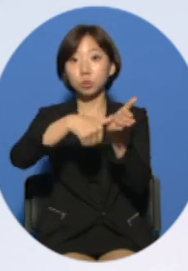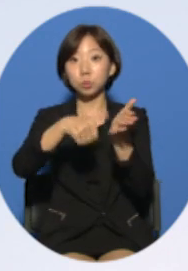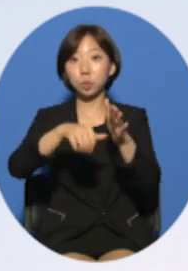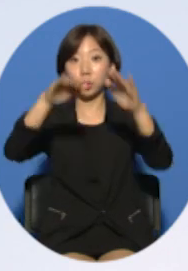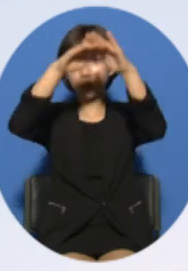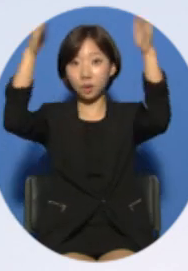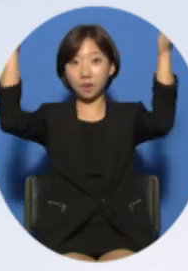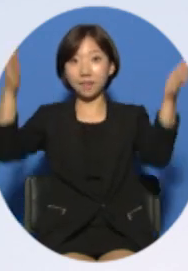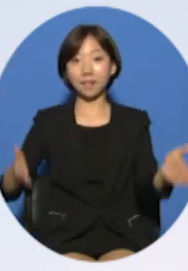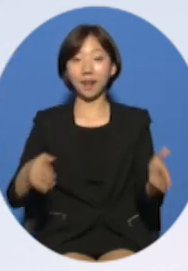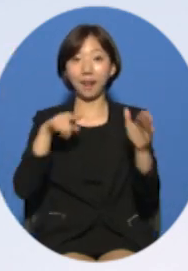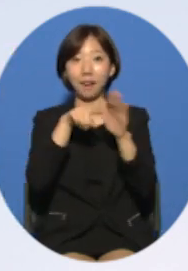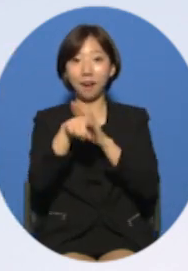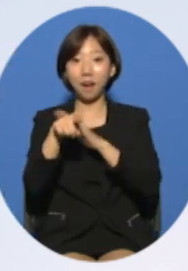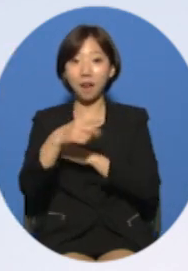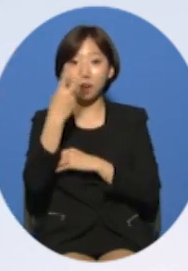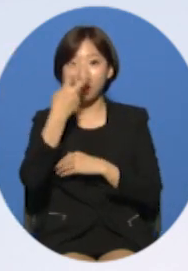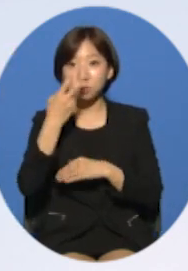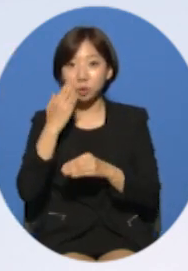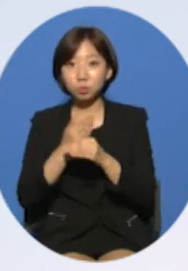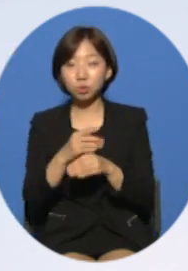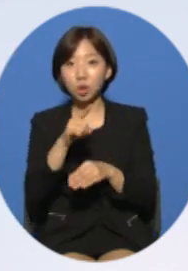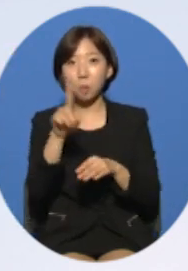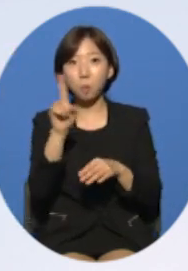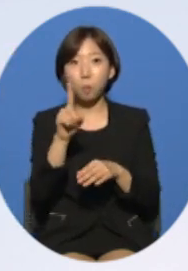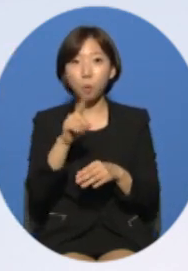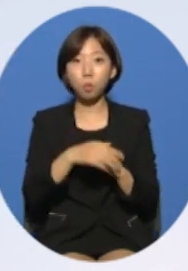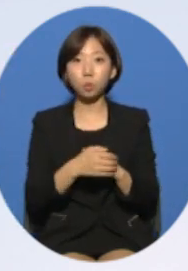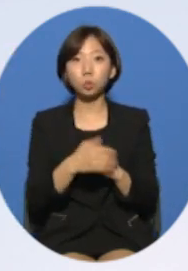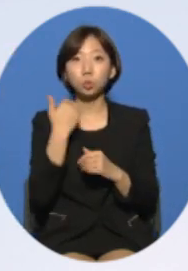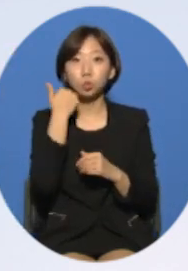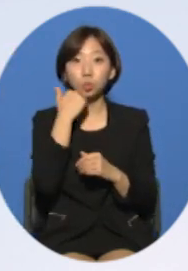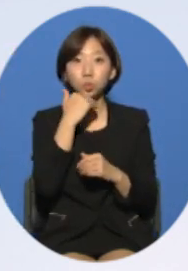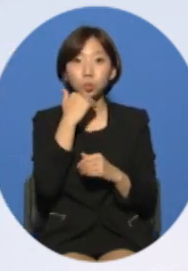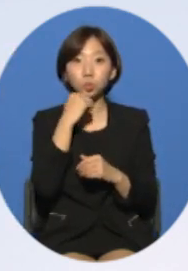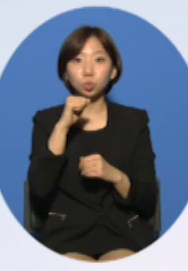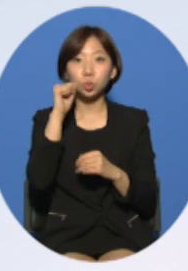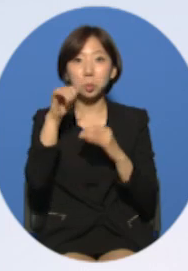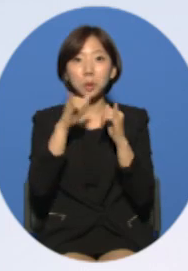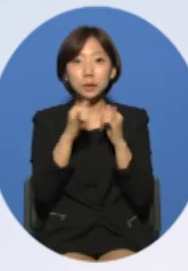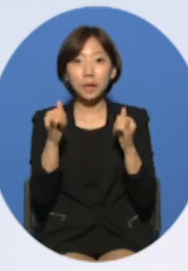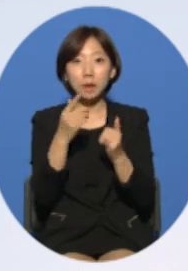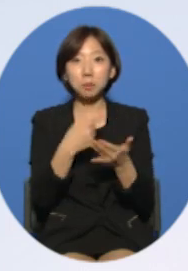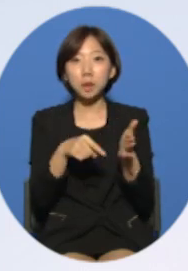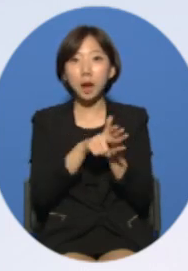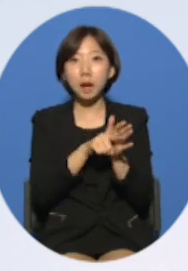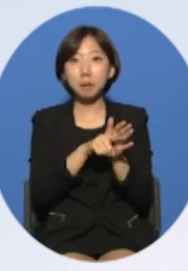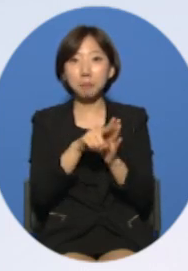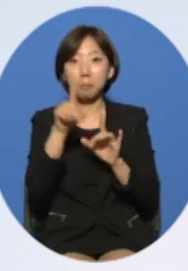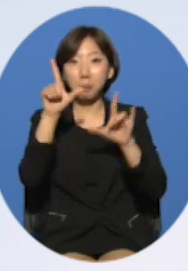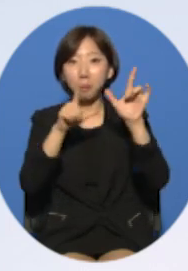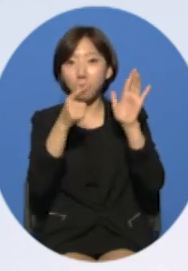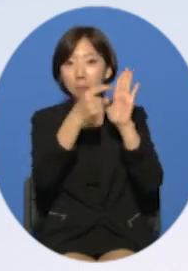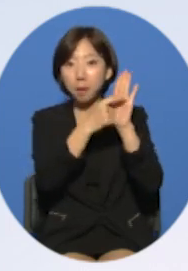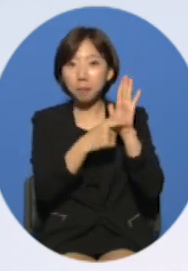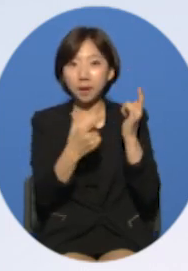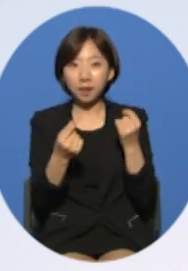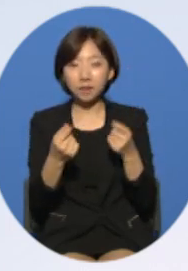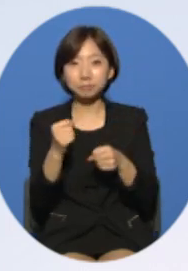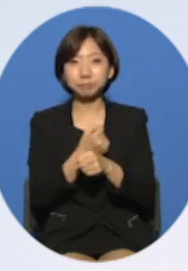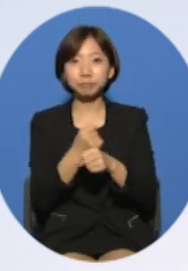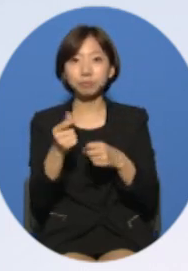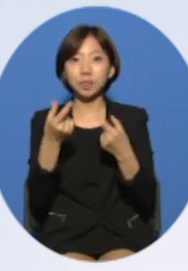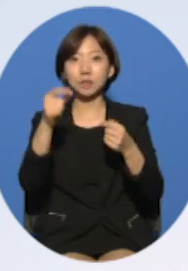기표소 안에도 뭔가가 있으면 절대 안 되는 안 거죠. 안 되죠. 네. 예. 뭐 어떤 그 뭐 표시는 물론이고 어떤 그